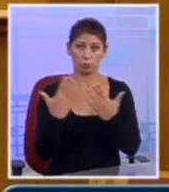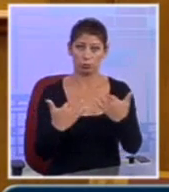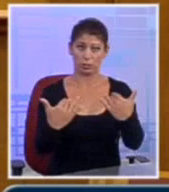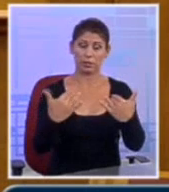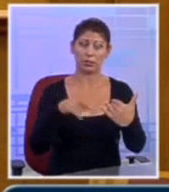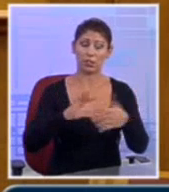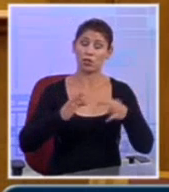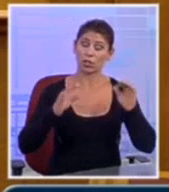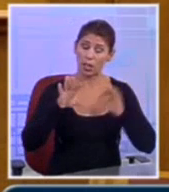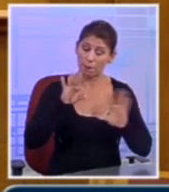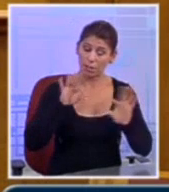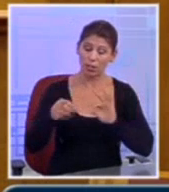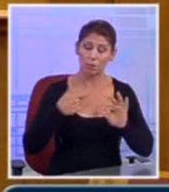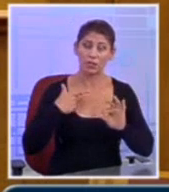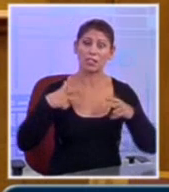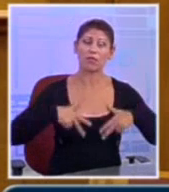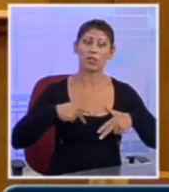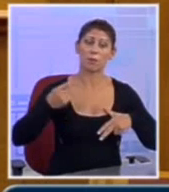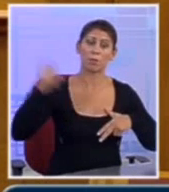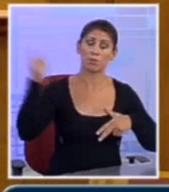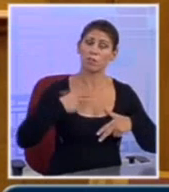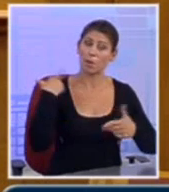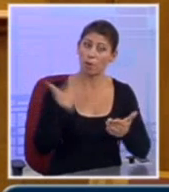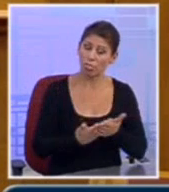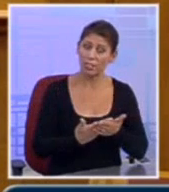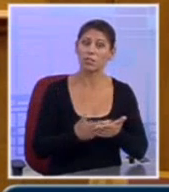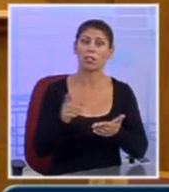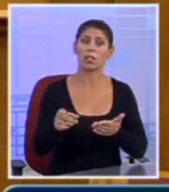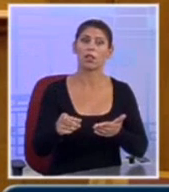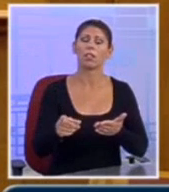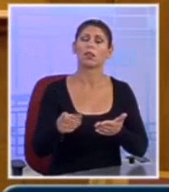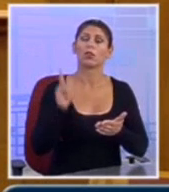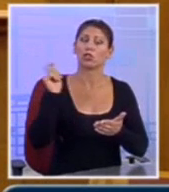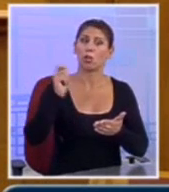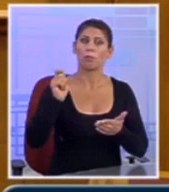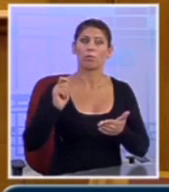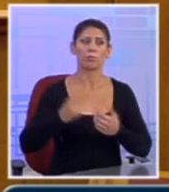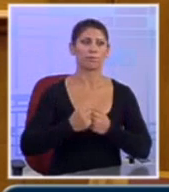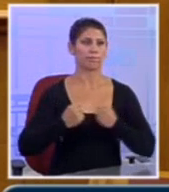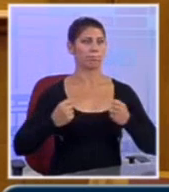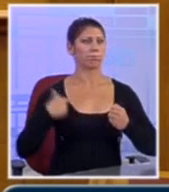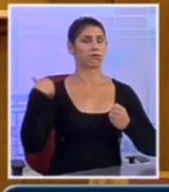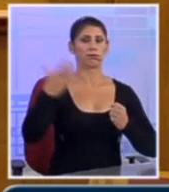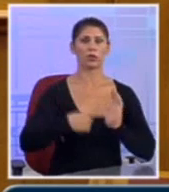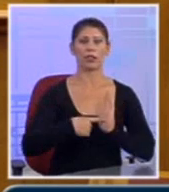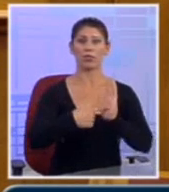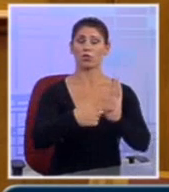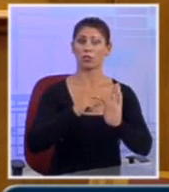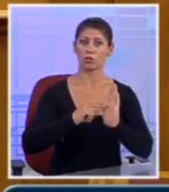μας πτέρυγα, η κοινοβουλευτική πλειοψηφία, έχει αποδείξει ότι μπορεί και το πολιτικό εκτόπισμα της Ελλάδας στο εξωτερικό να αυξάνει και να δίνει